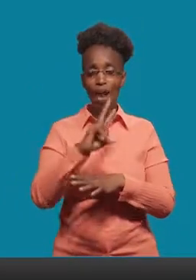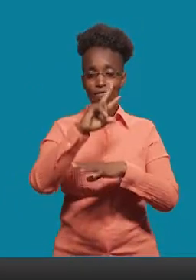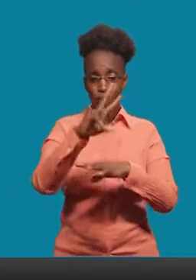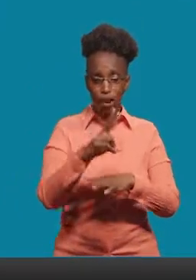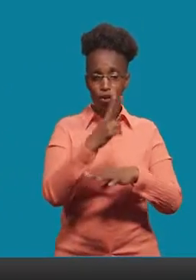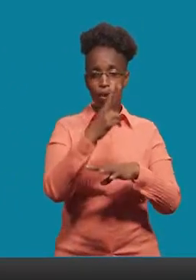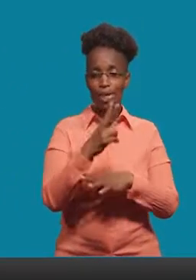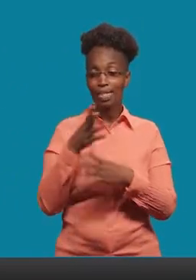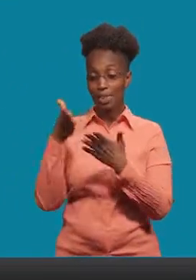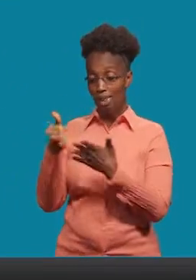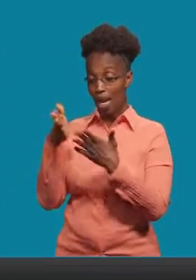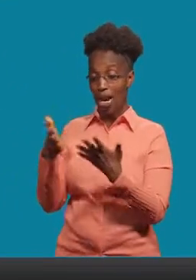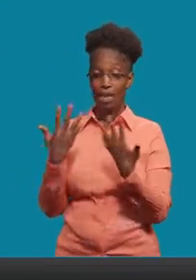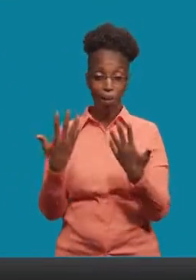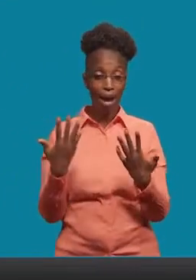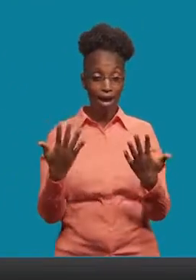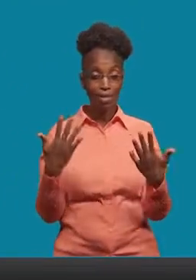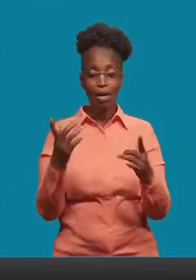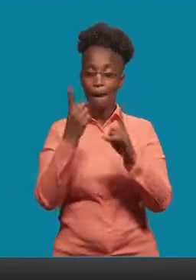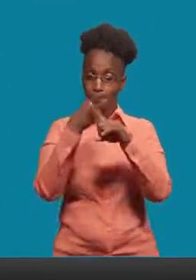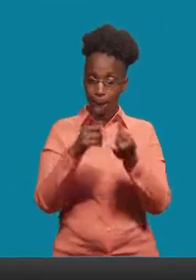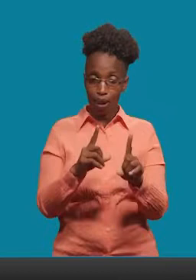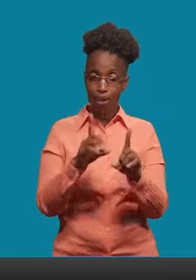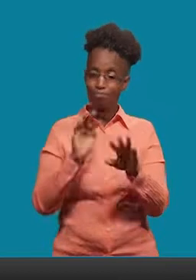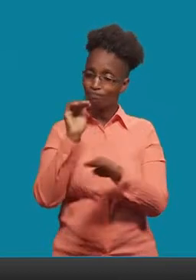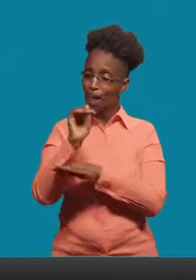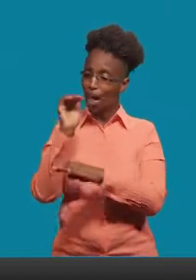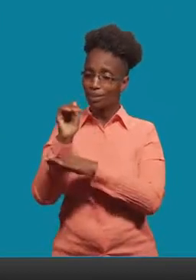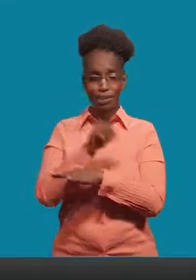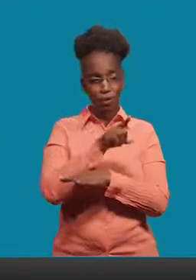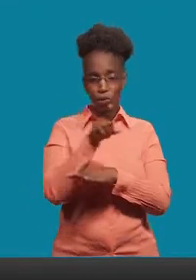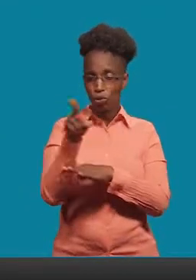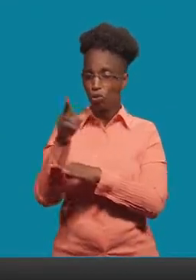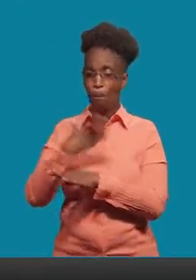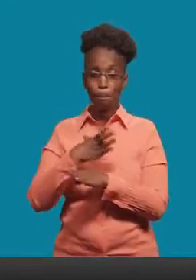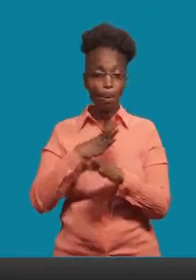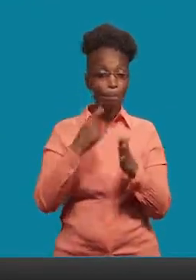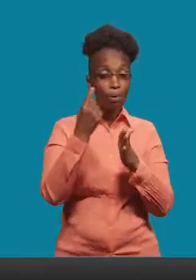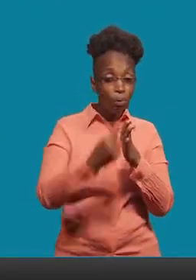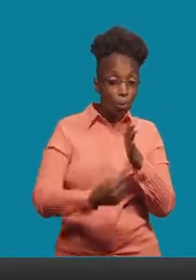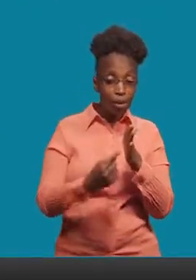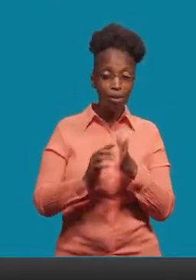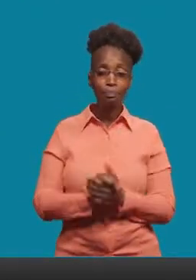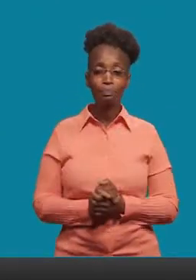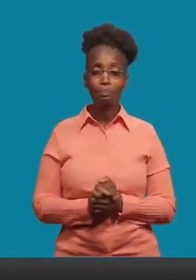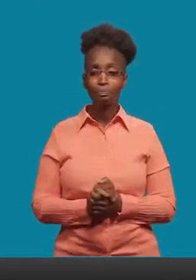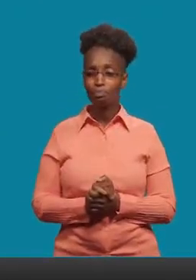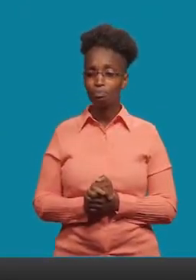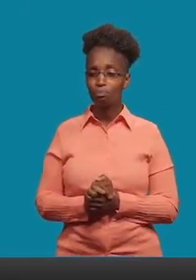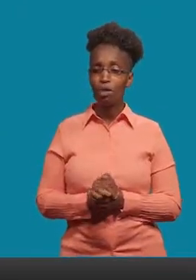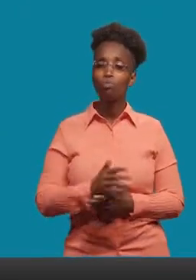ushindi tunao, victory is in our hands. Lakini kila mimi nawaomba ni